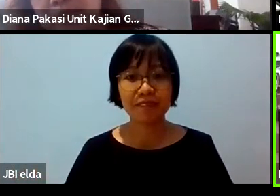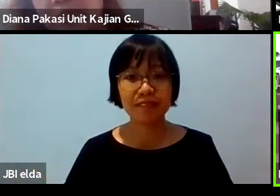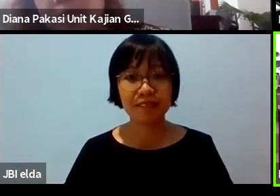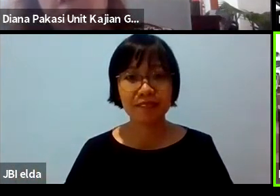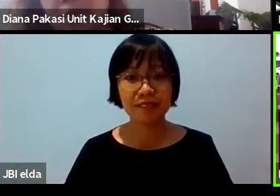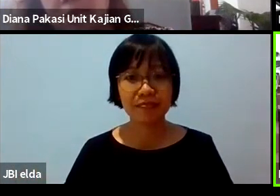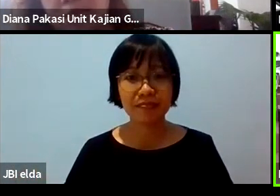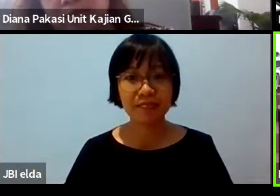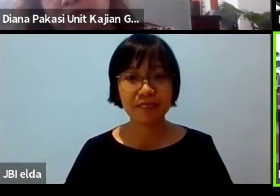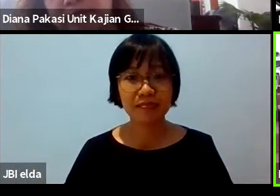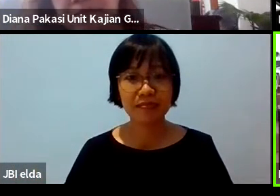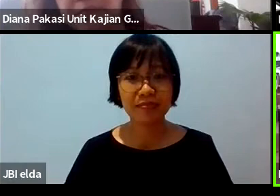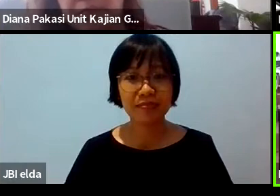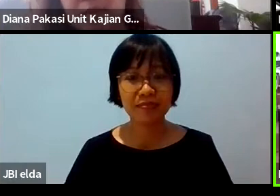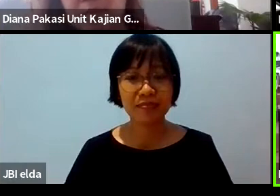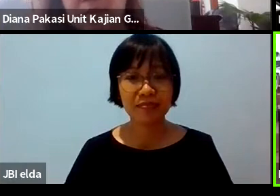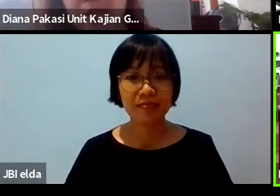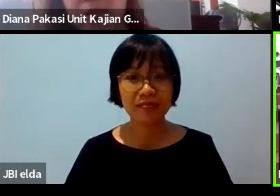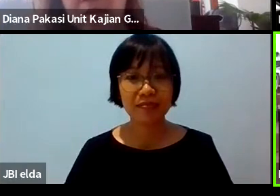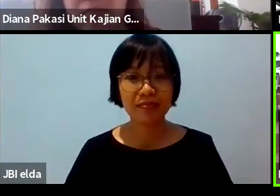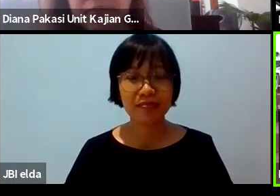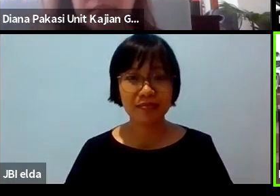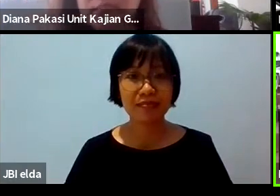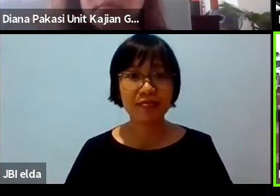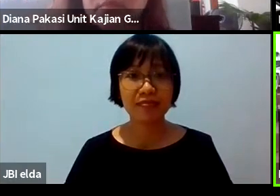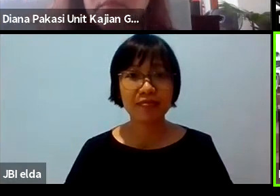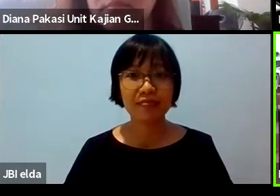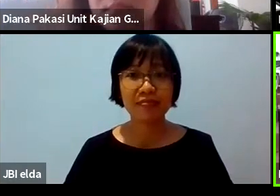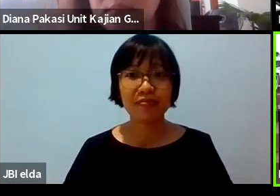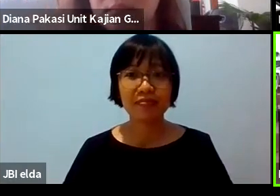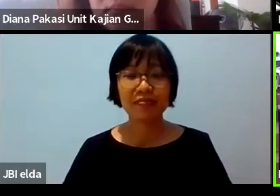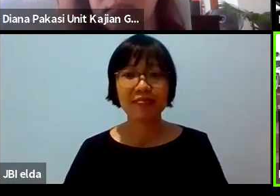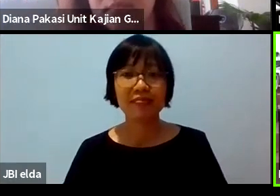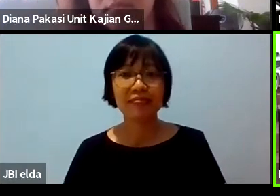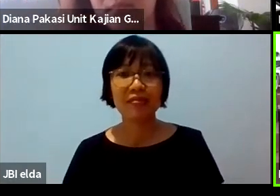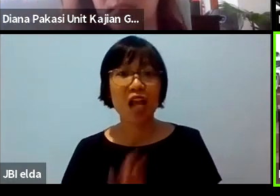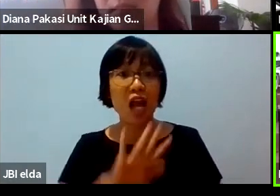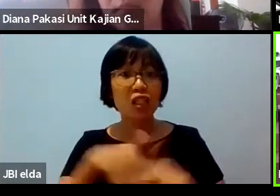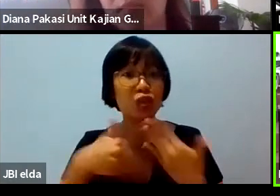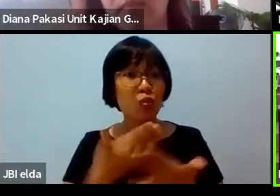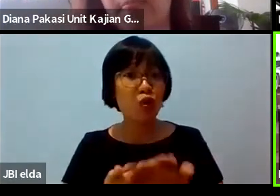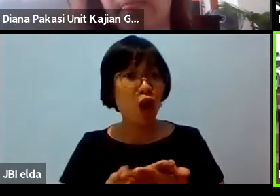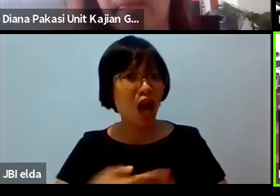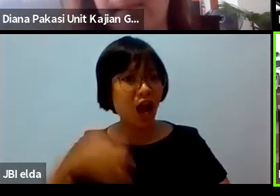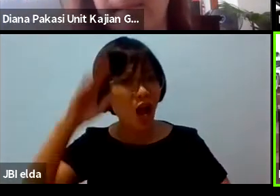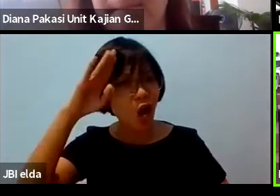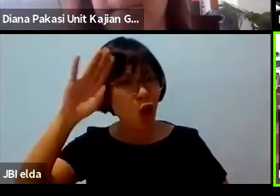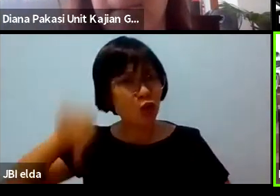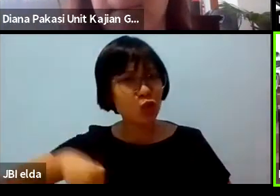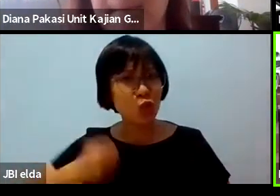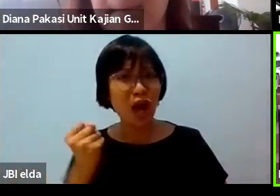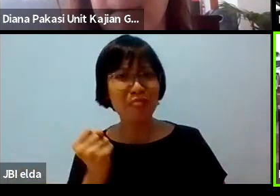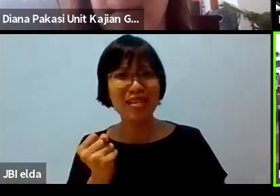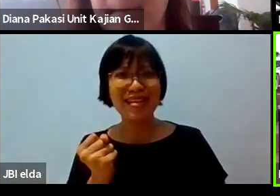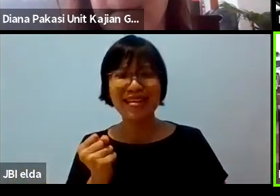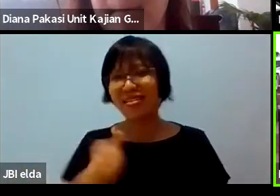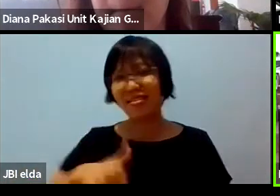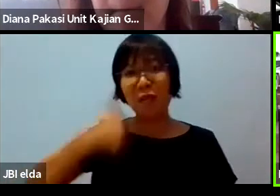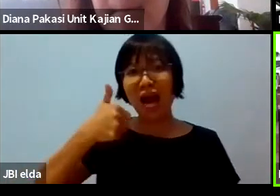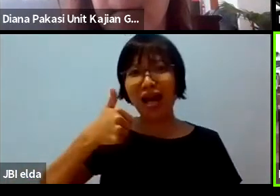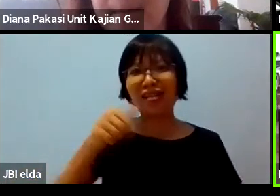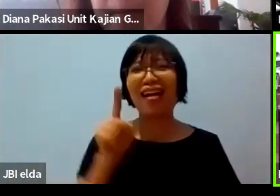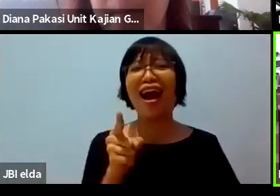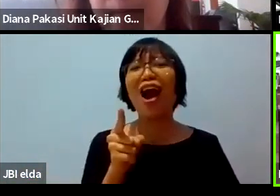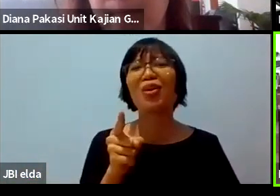dengan istrinya, apapun yang dia hadapi dan semua-semuanya, bahkan duit mau kecil atau besar